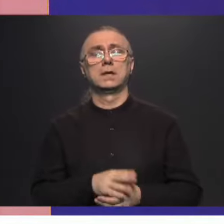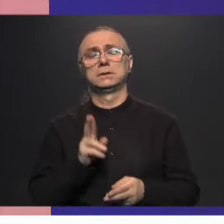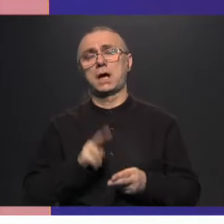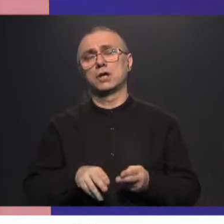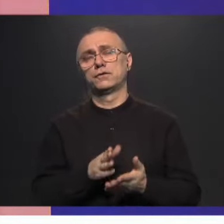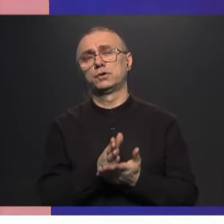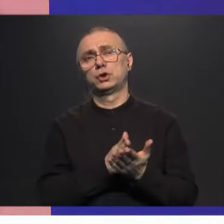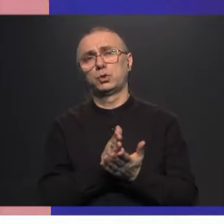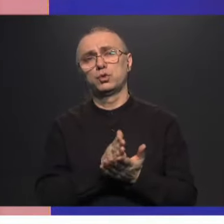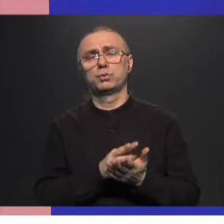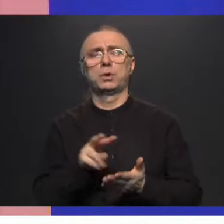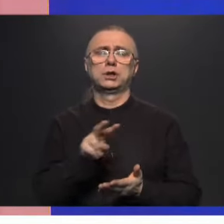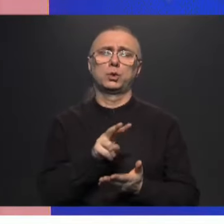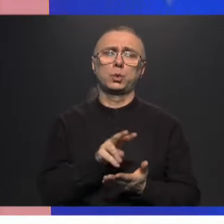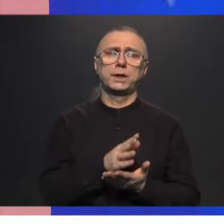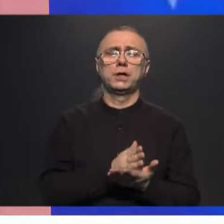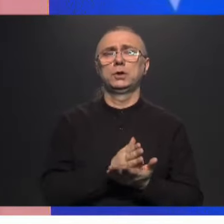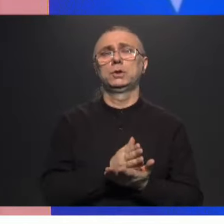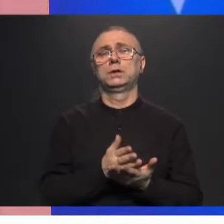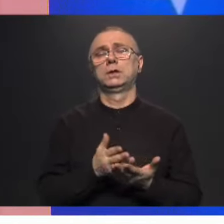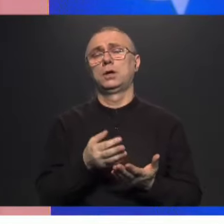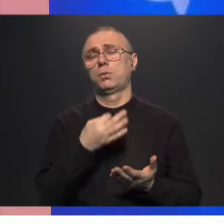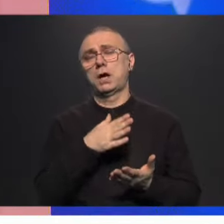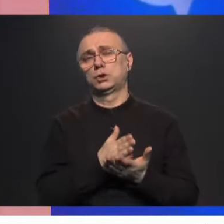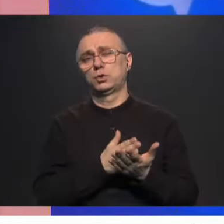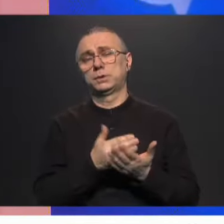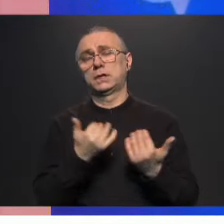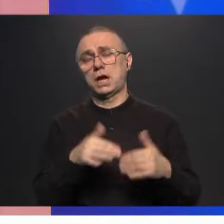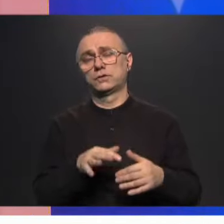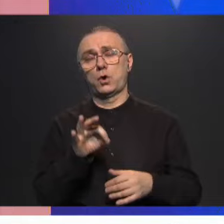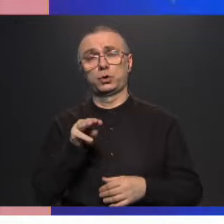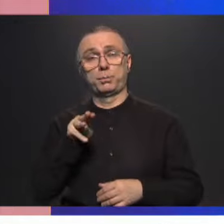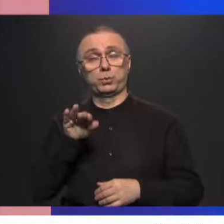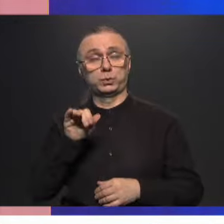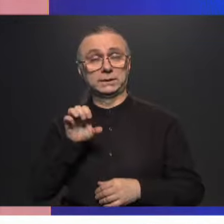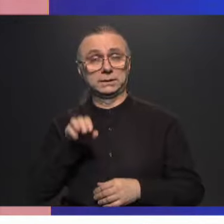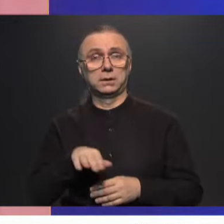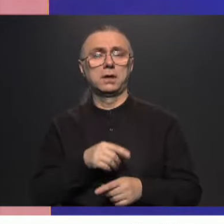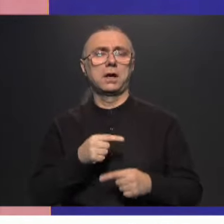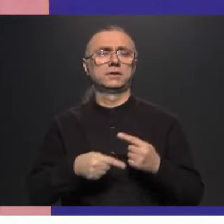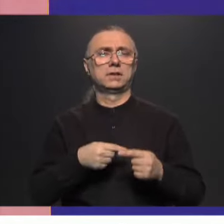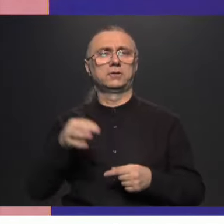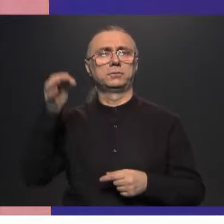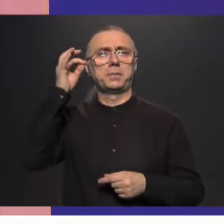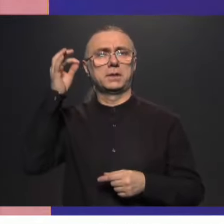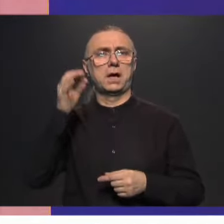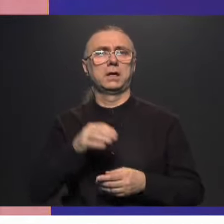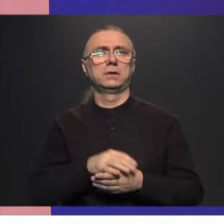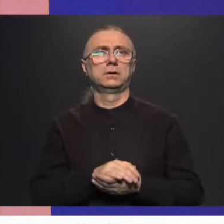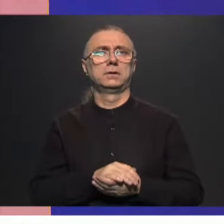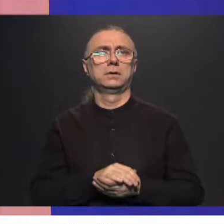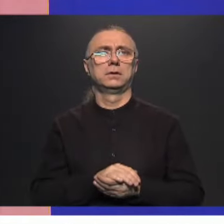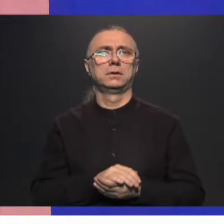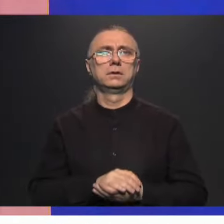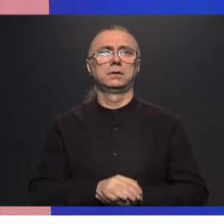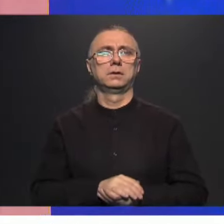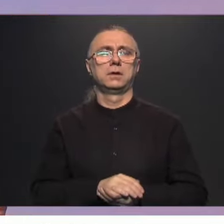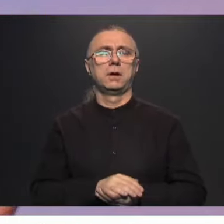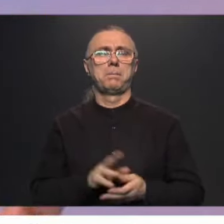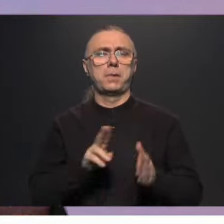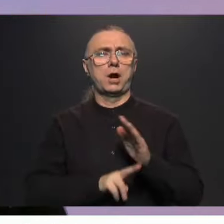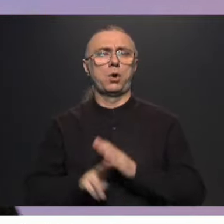там, не будет литургии, будет любая служба заканчивается, да, отпустом, я всегда упоминаю пророка пламенного, Божия пророка пламенного